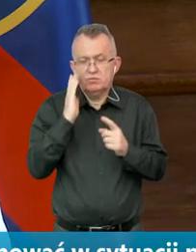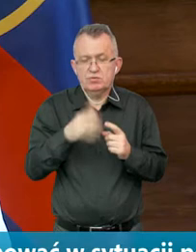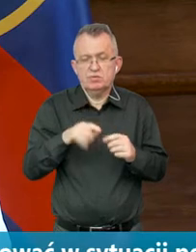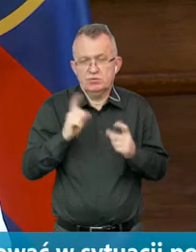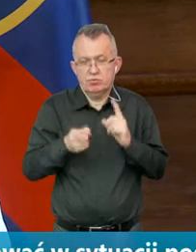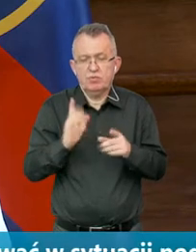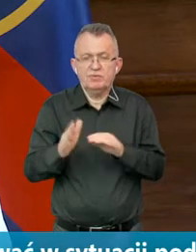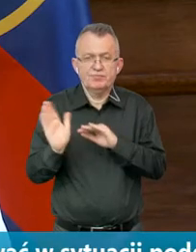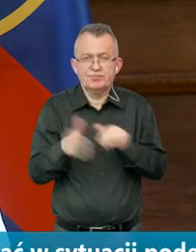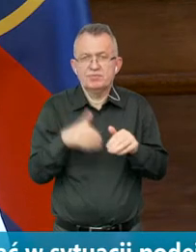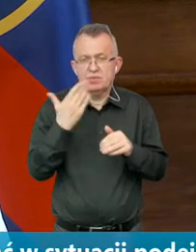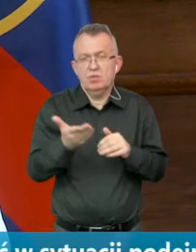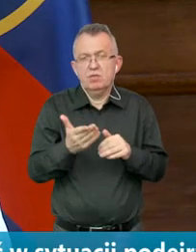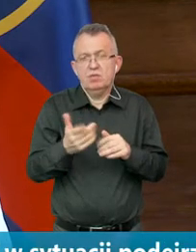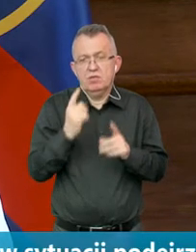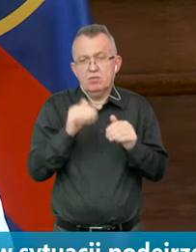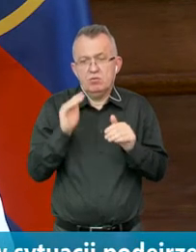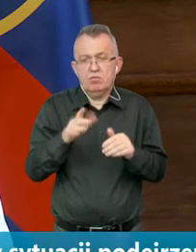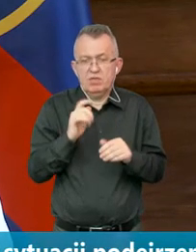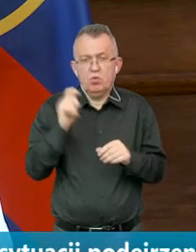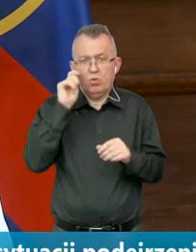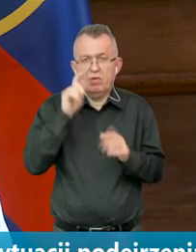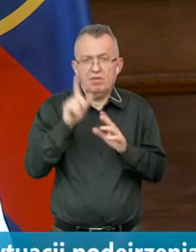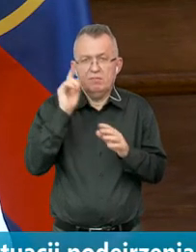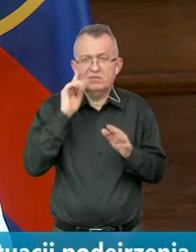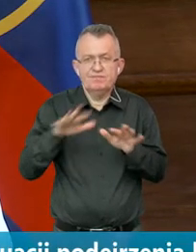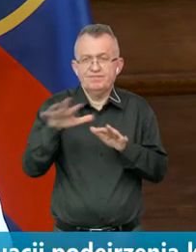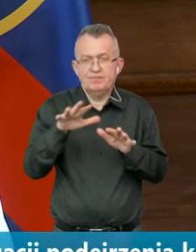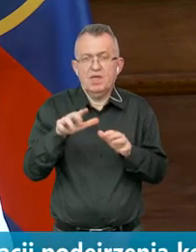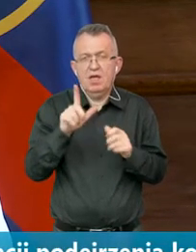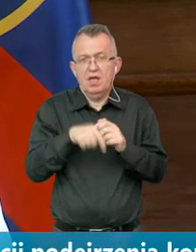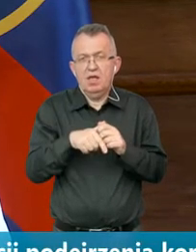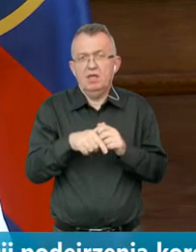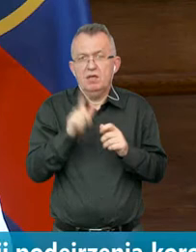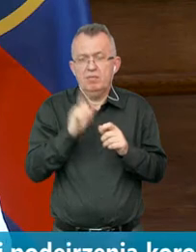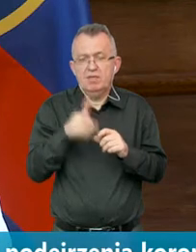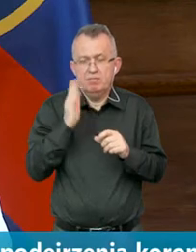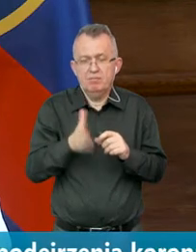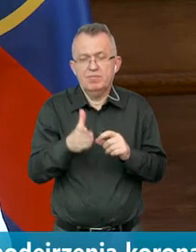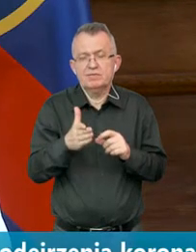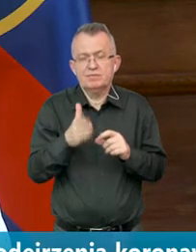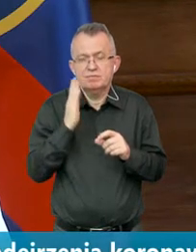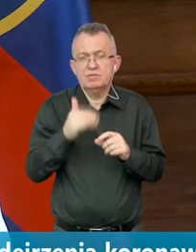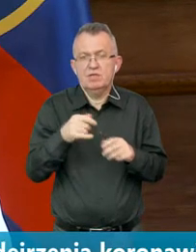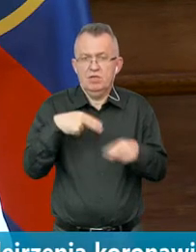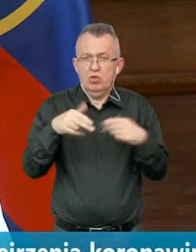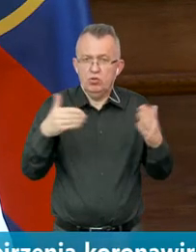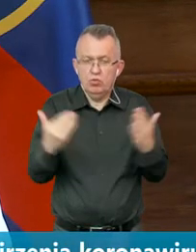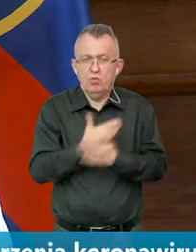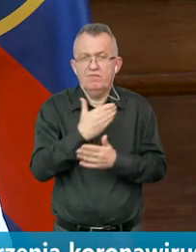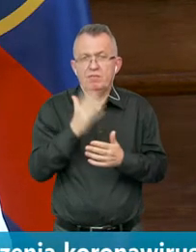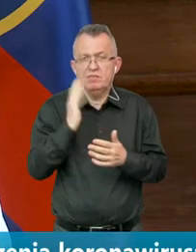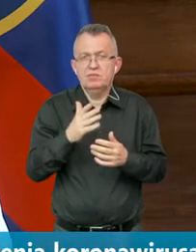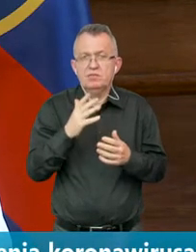zostanie to przeprowadzone, choć pewnie trochę będzie kłopotu dla sąsiednich mieszkańców, ale będzie to już rzeczywiście nowoczesne rozwiązanie, będziemy tam